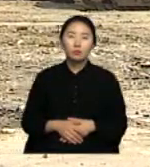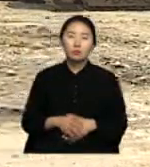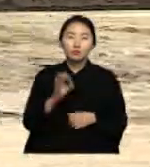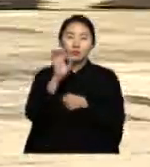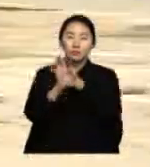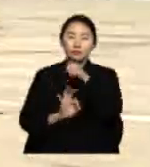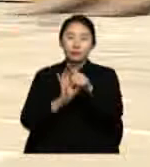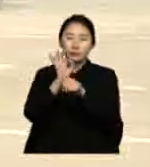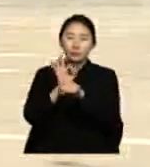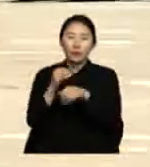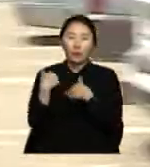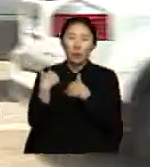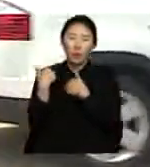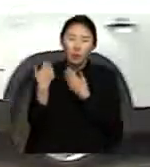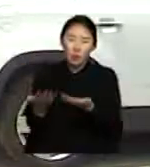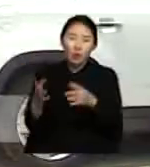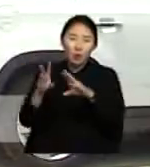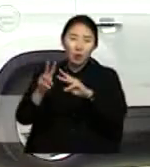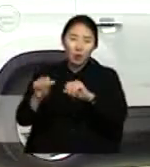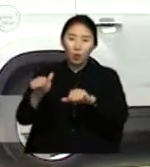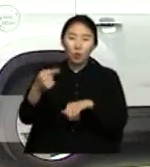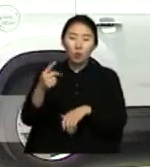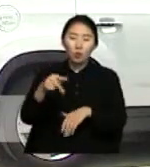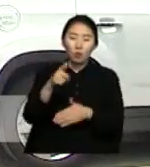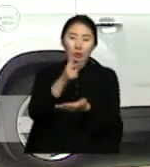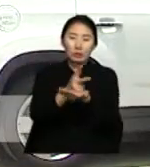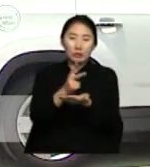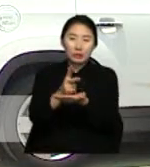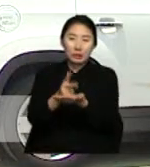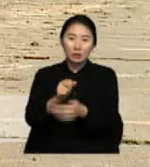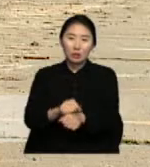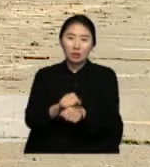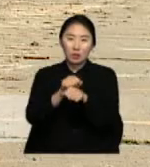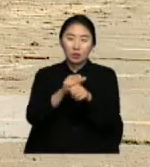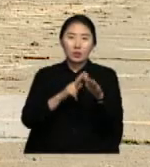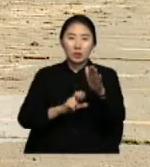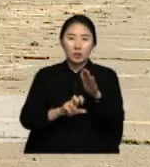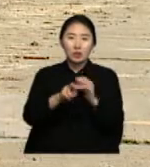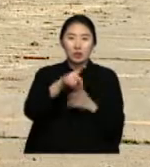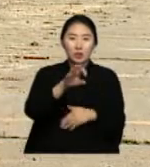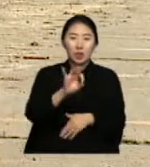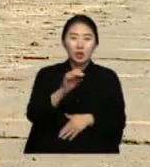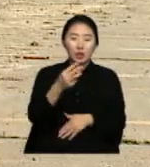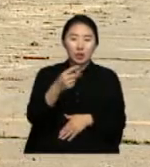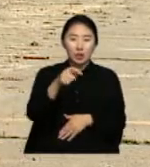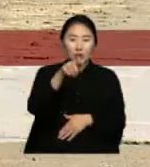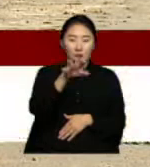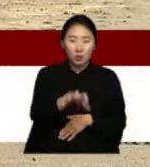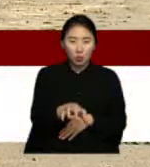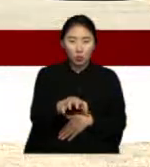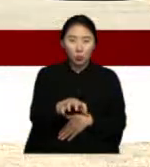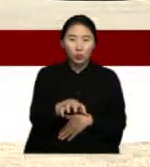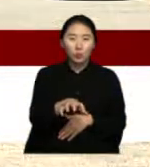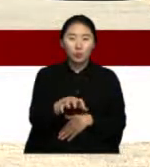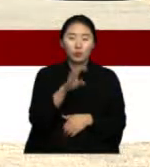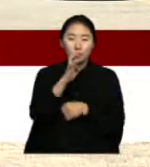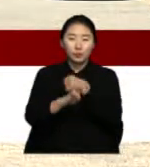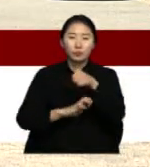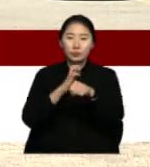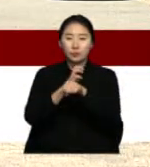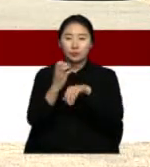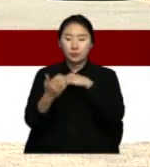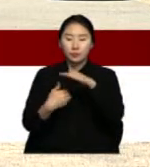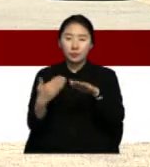10년 넘도록 나대지로 방치되어 왔던 고덕동 차고지입니다. 지하철 상일동역 인근의 고덕동 차고지는 40년